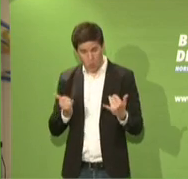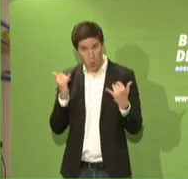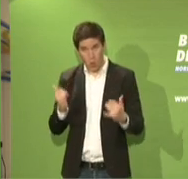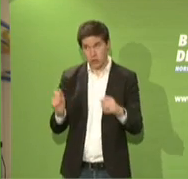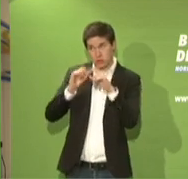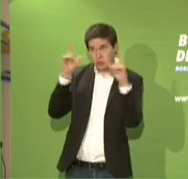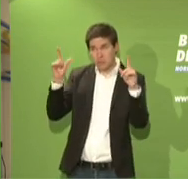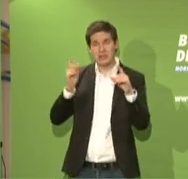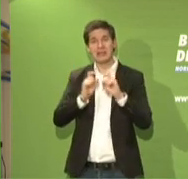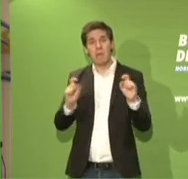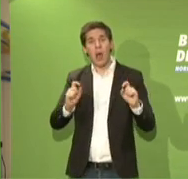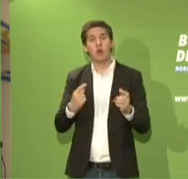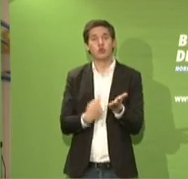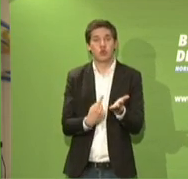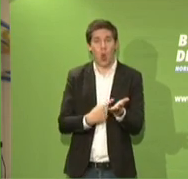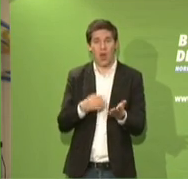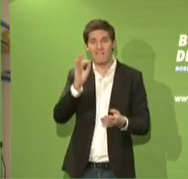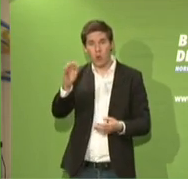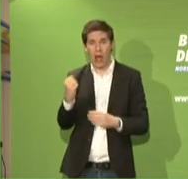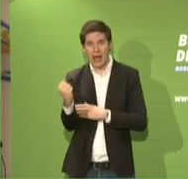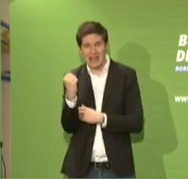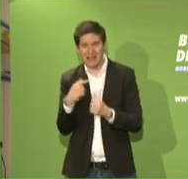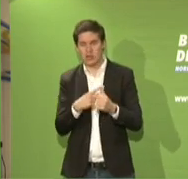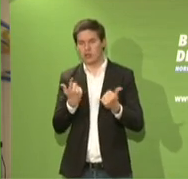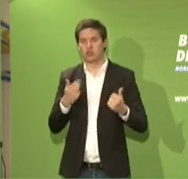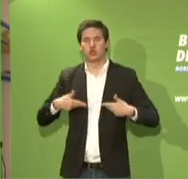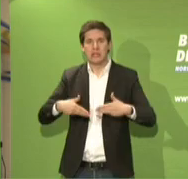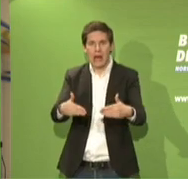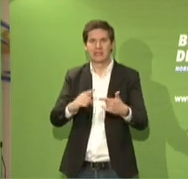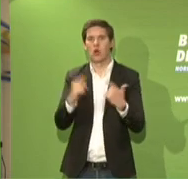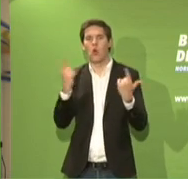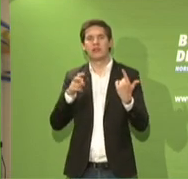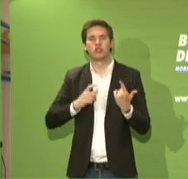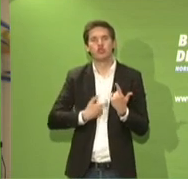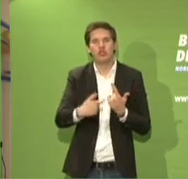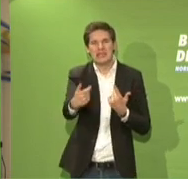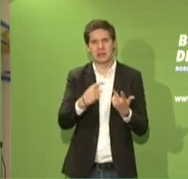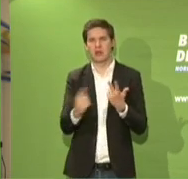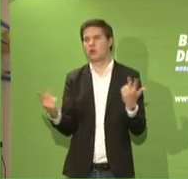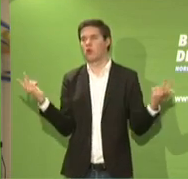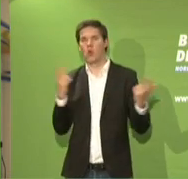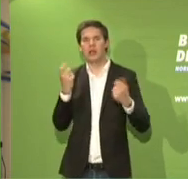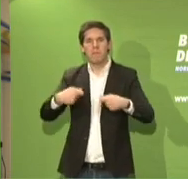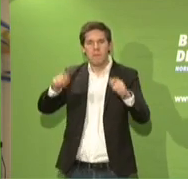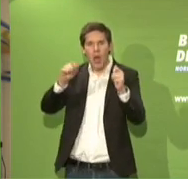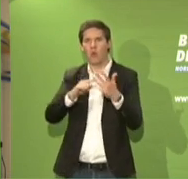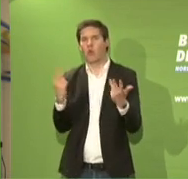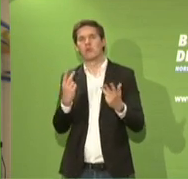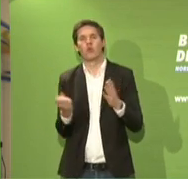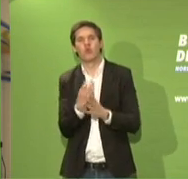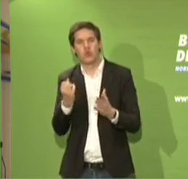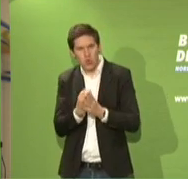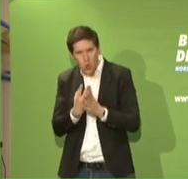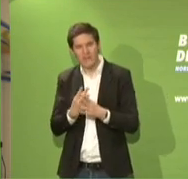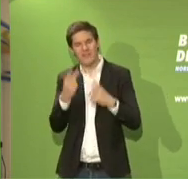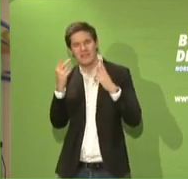in Energieversorgung, in Straßen oder Schienen oder öffentliche Bauten fließen oder auch in die Kultur, dann doch mit dem Vorzeichen